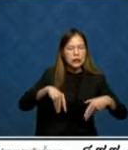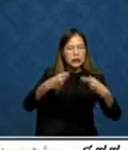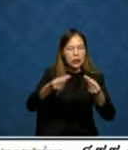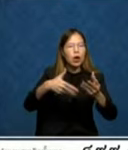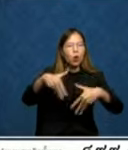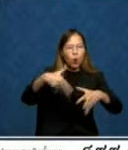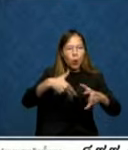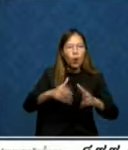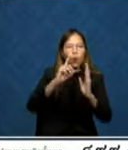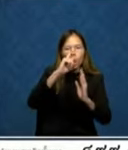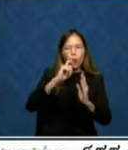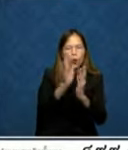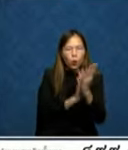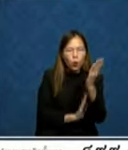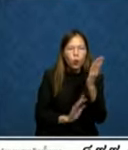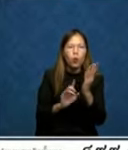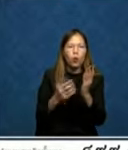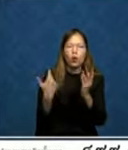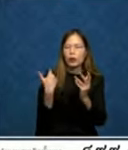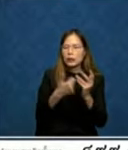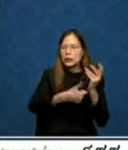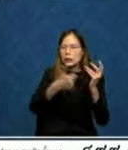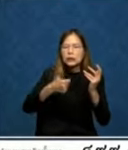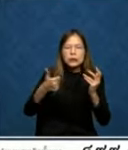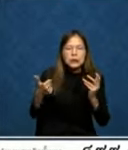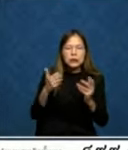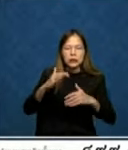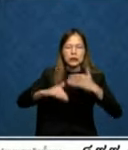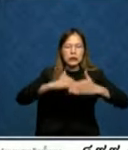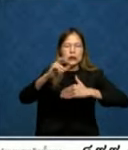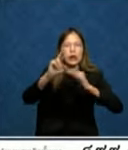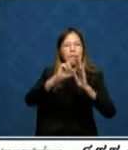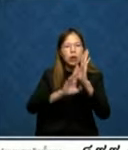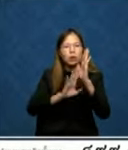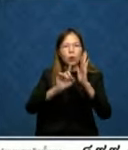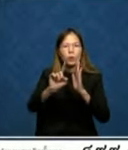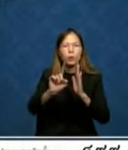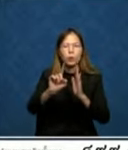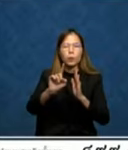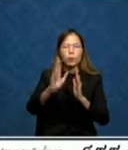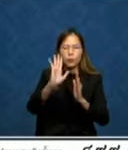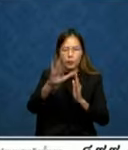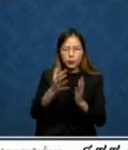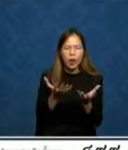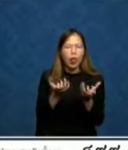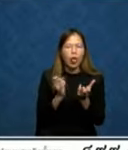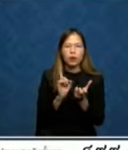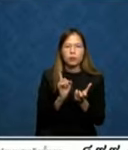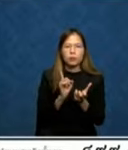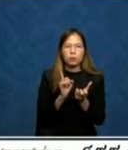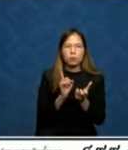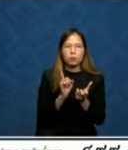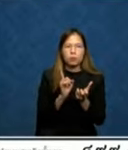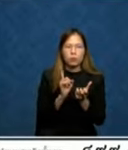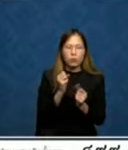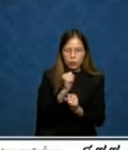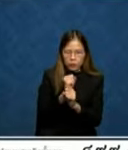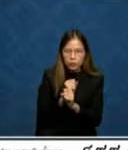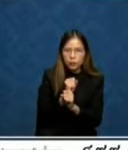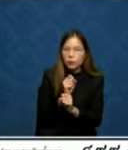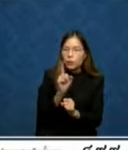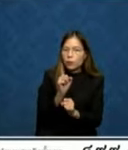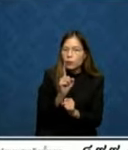ยมิติอื่นๆในเรื่องของการพัฒนาระบบขึ้นมารองรับวันนี้เราสามารถทำท